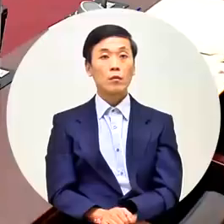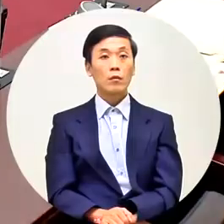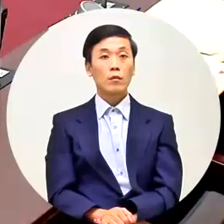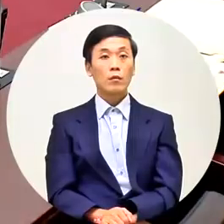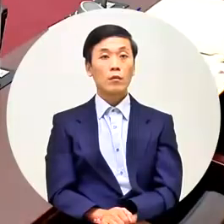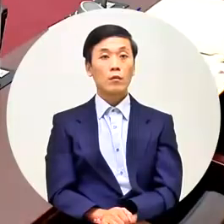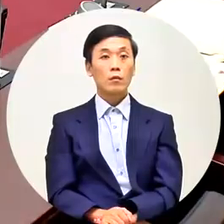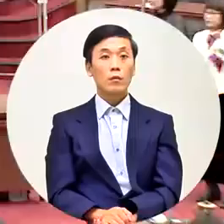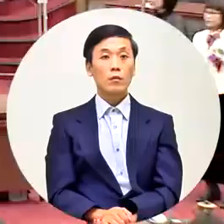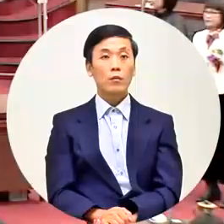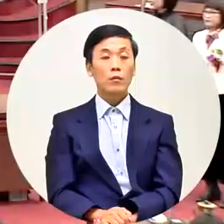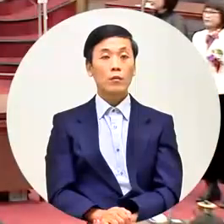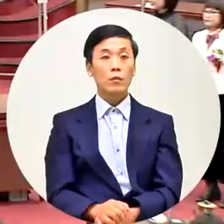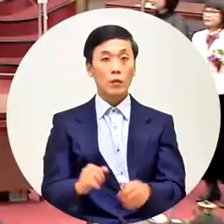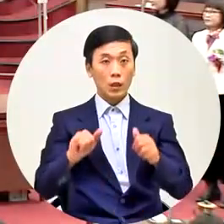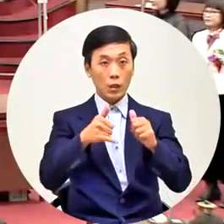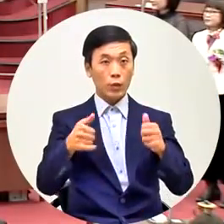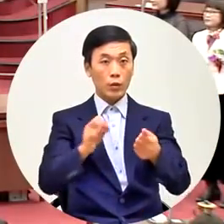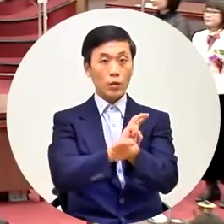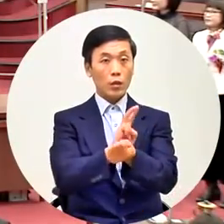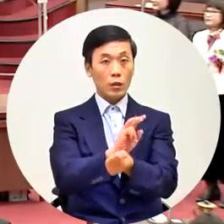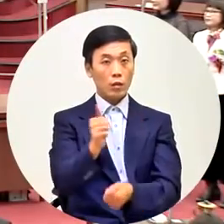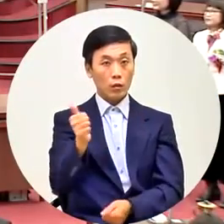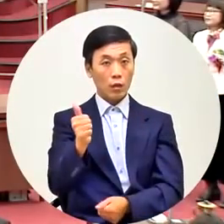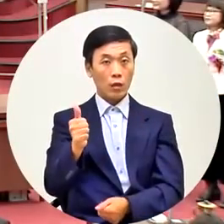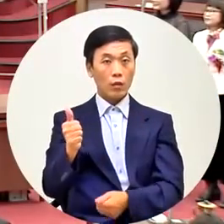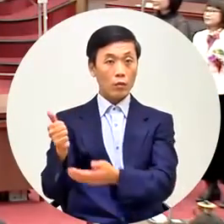请林志宏议员领取选票。